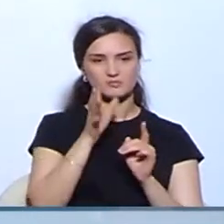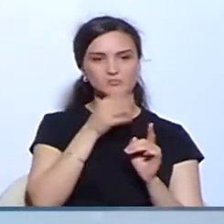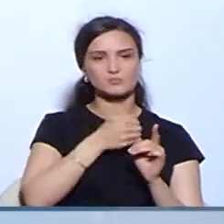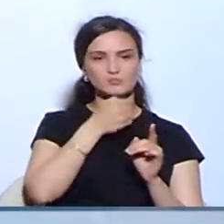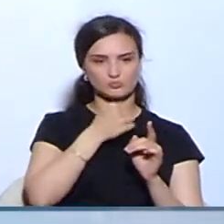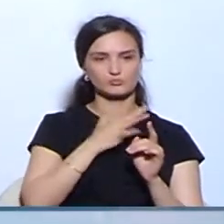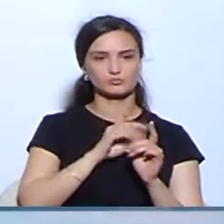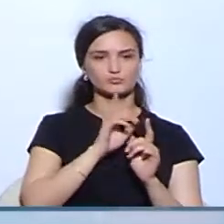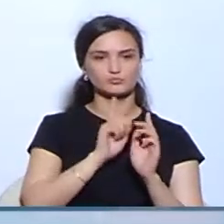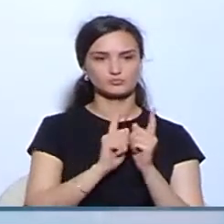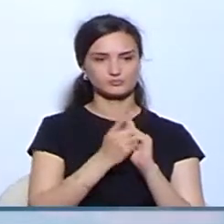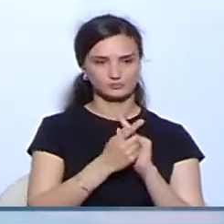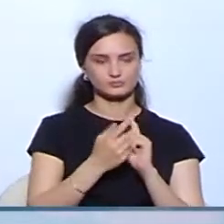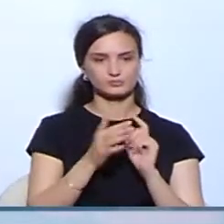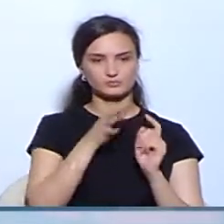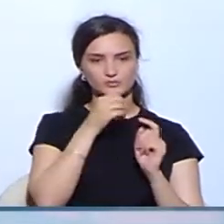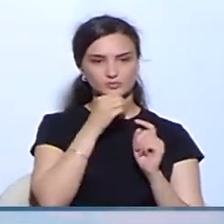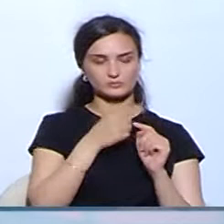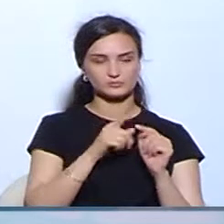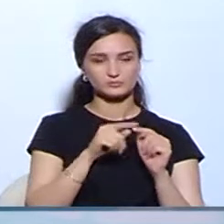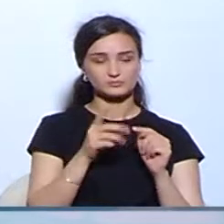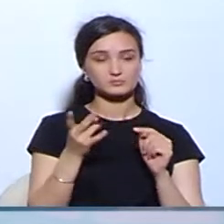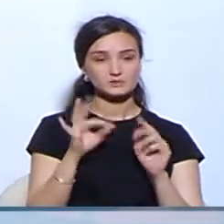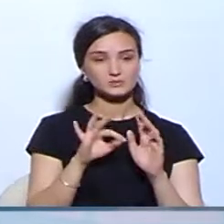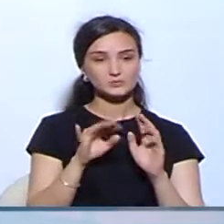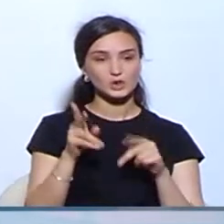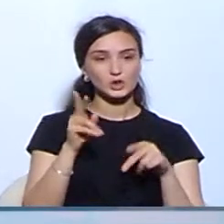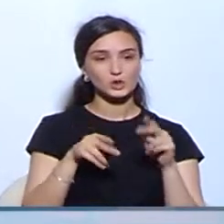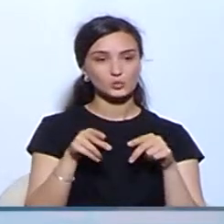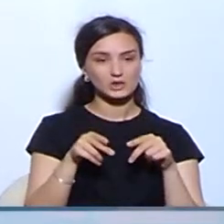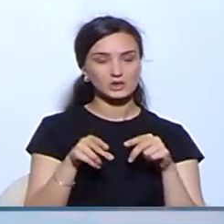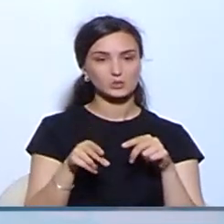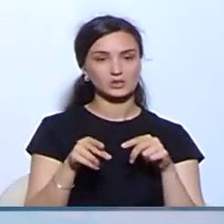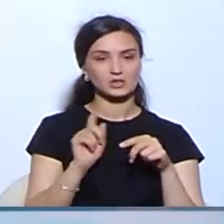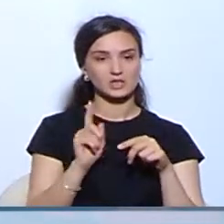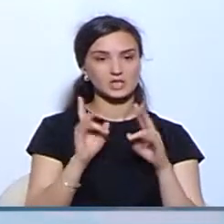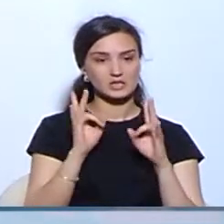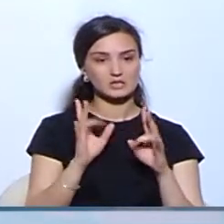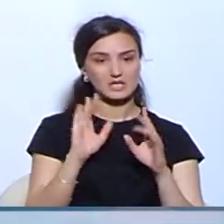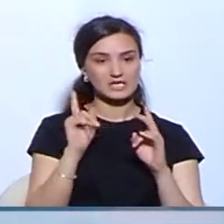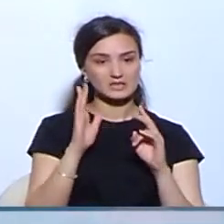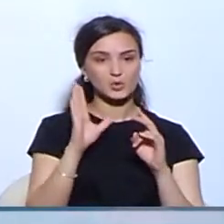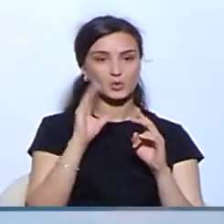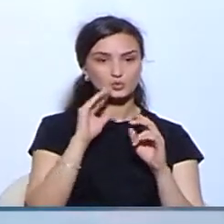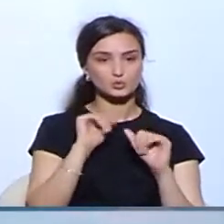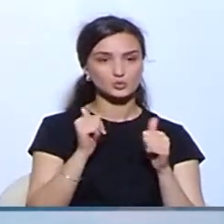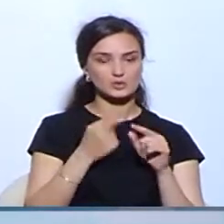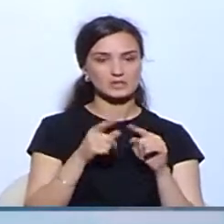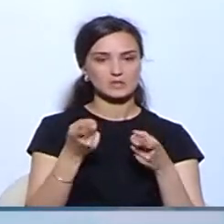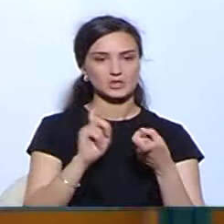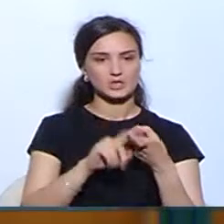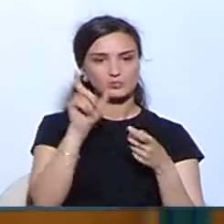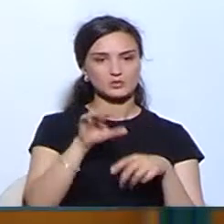მოზარდ მენოპაუზალურ პერიოდშიც. თუმცა ჩარევა, თუ რა ტიპის ჩარევას მოვახდენთ და როდის და როგორ, ეს უკვე